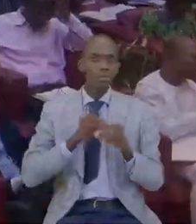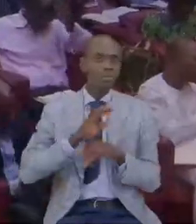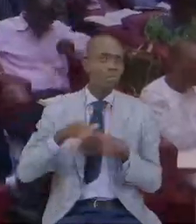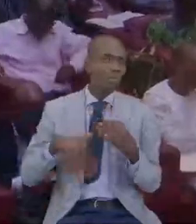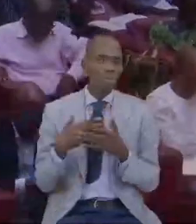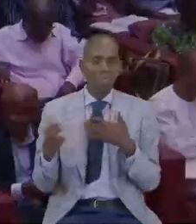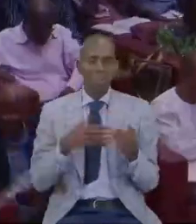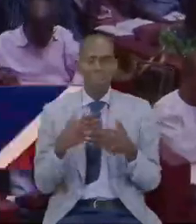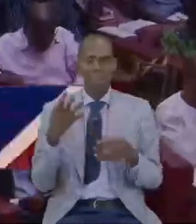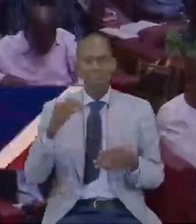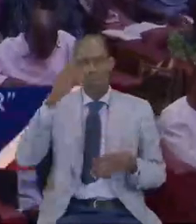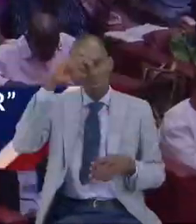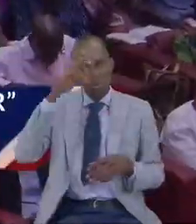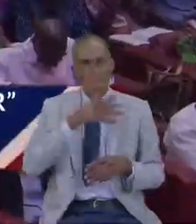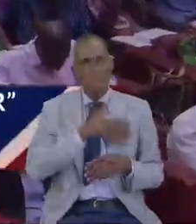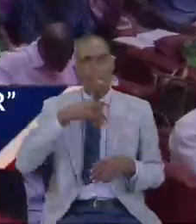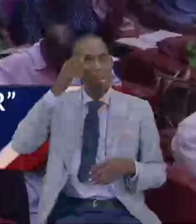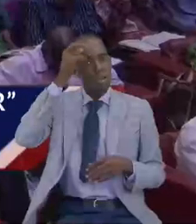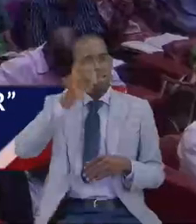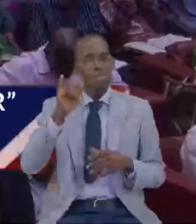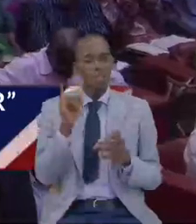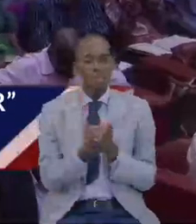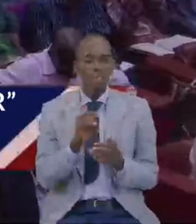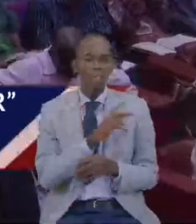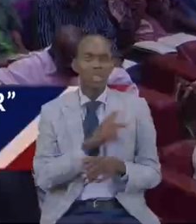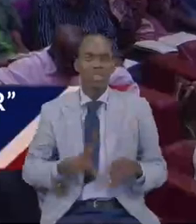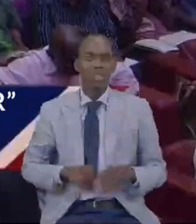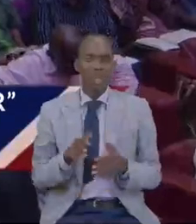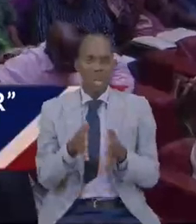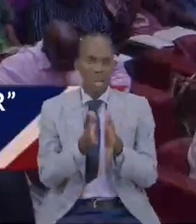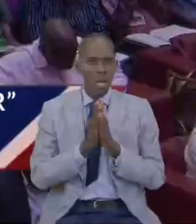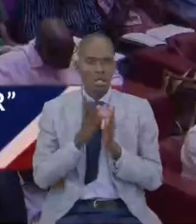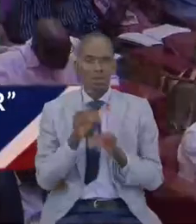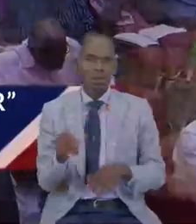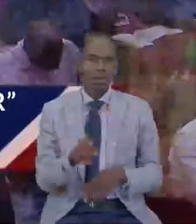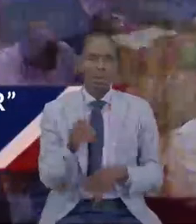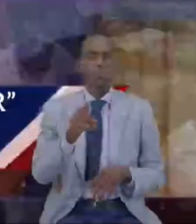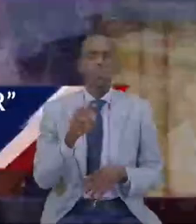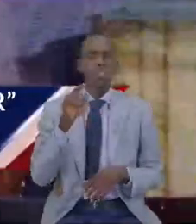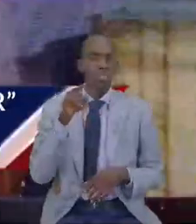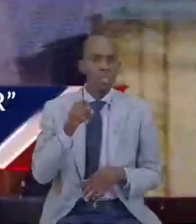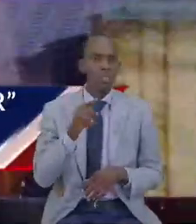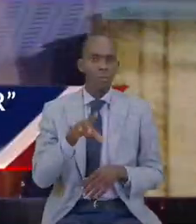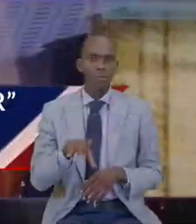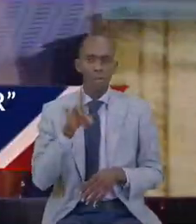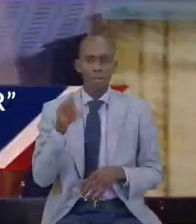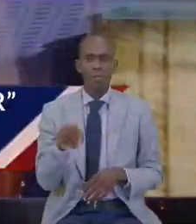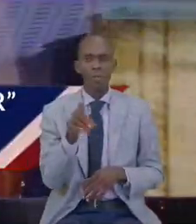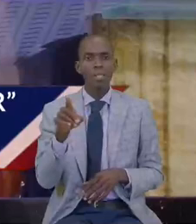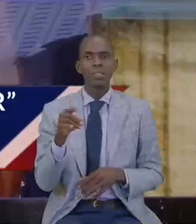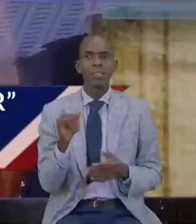sagesse et de l'intelligence, et sur lesquels le roi les interrogeait, il les trouvait, comme ils vont te